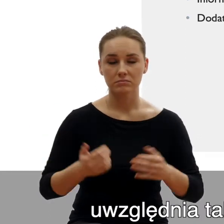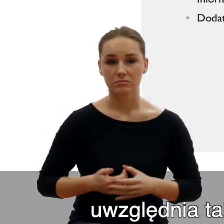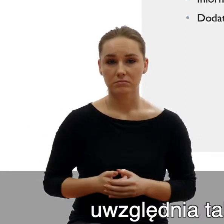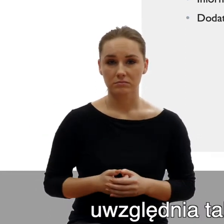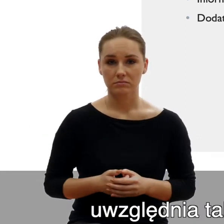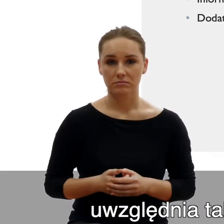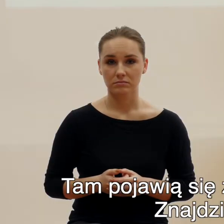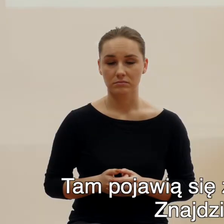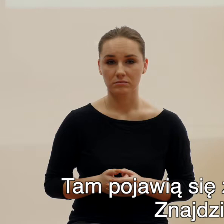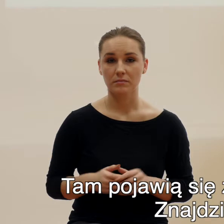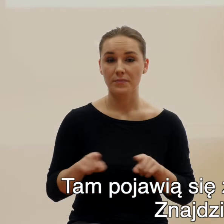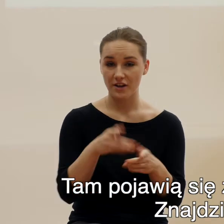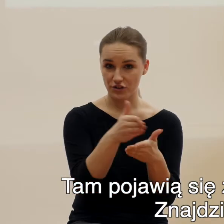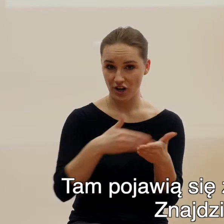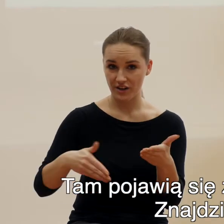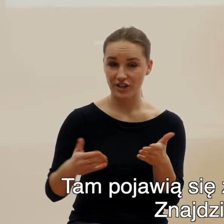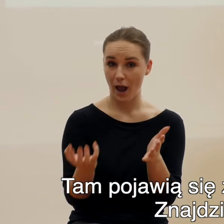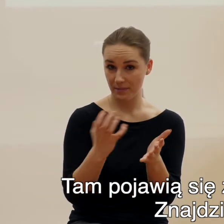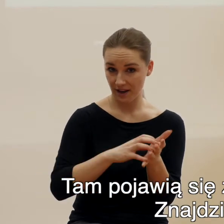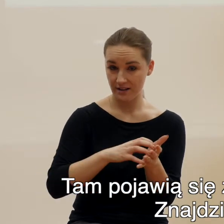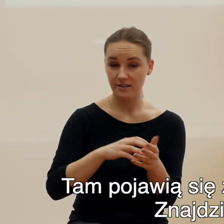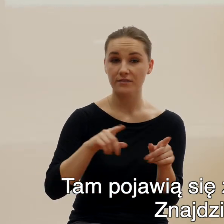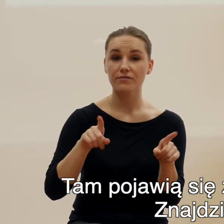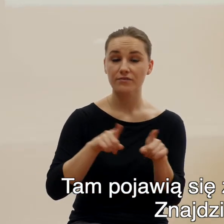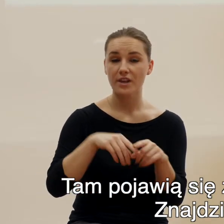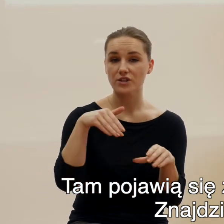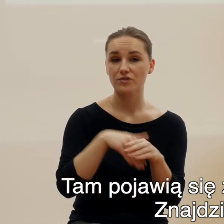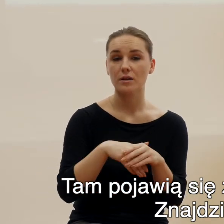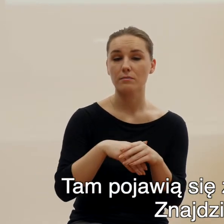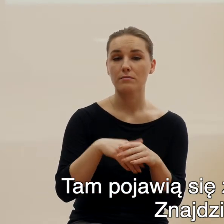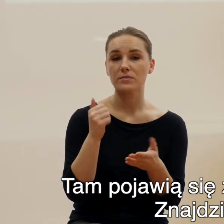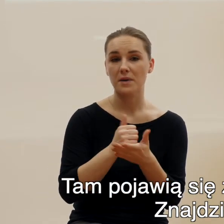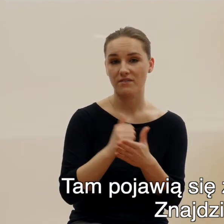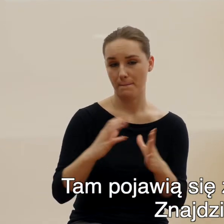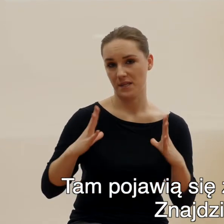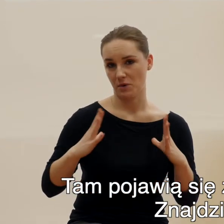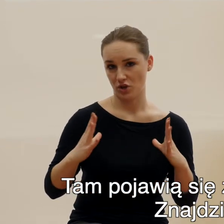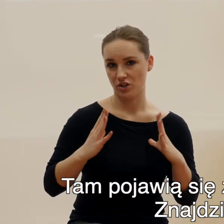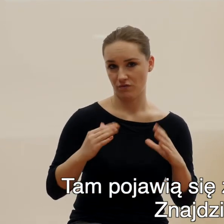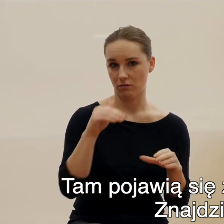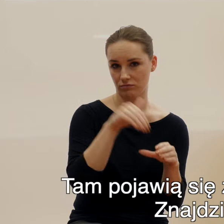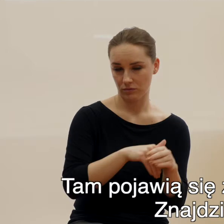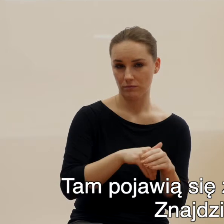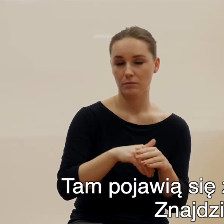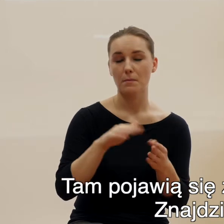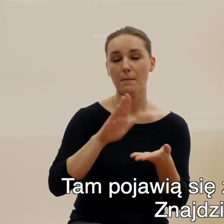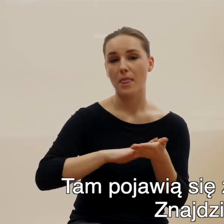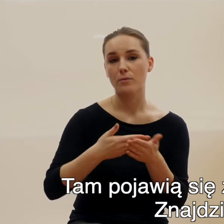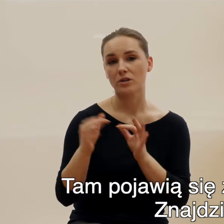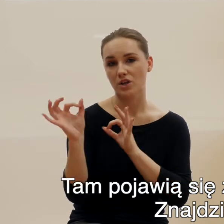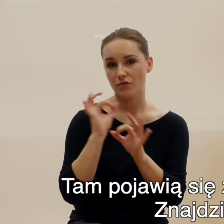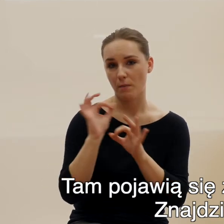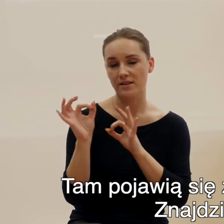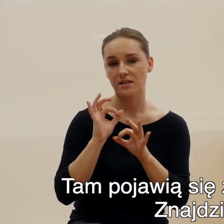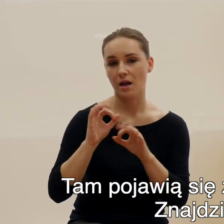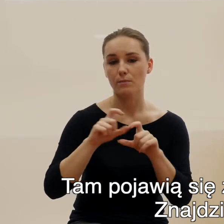z bezpieczeństwem. Tam pojawią się zatem informacje na temat rozkładu obiektów. Znajdzie się tam pod